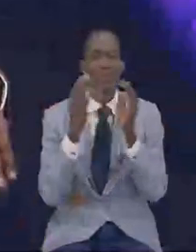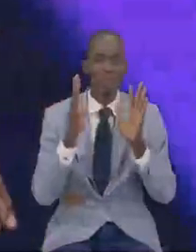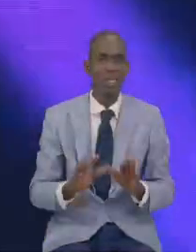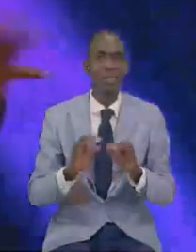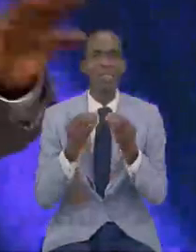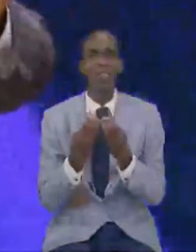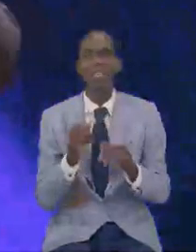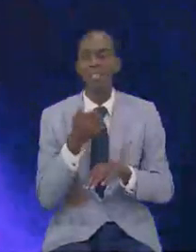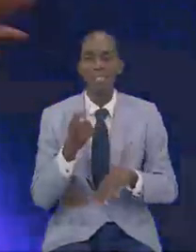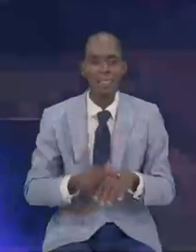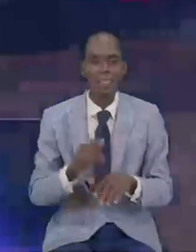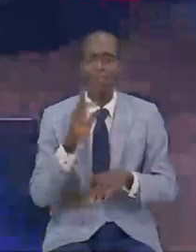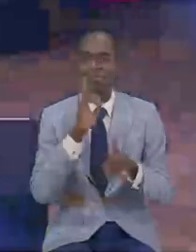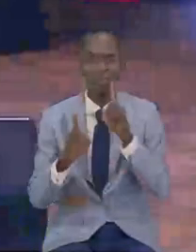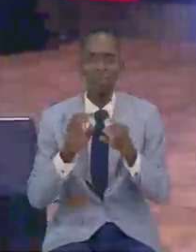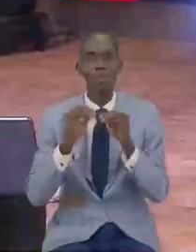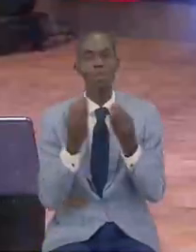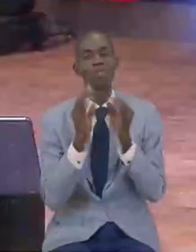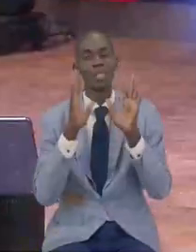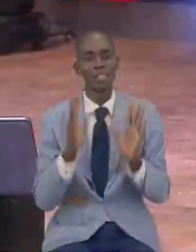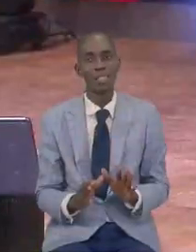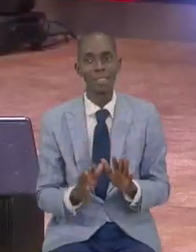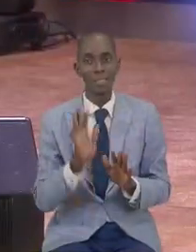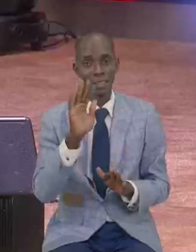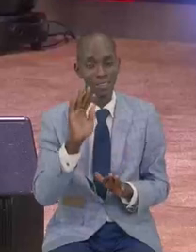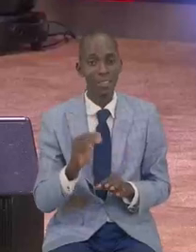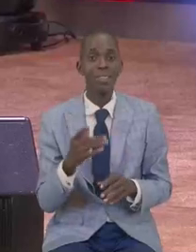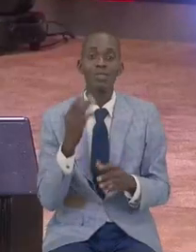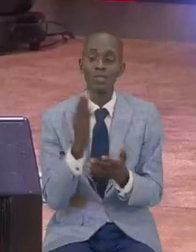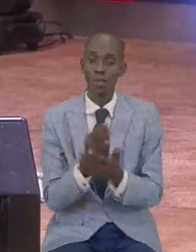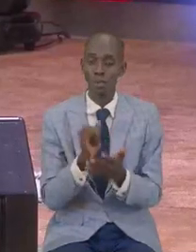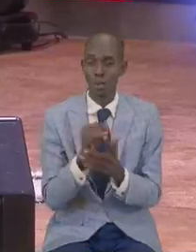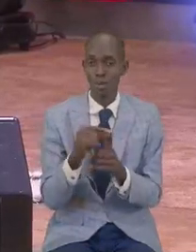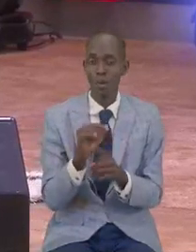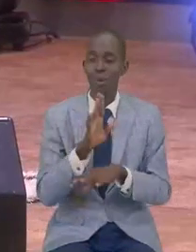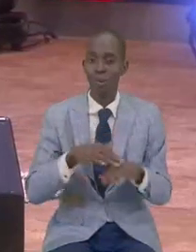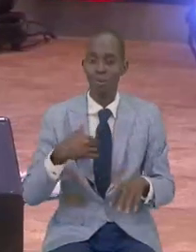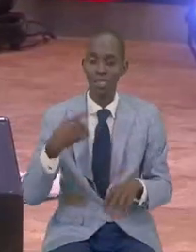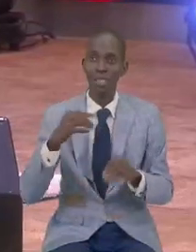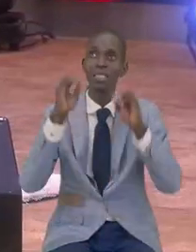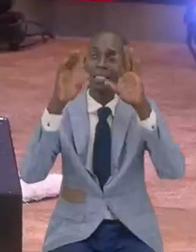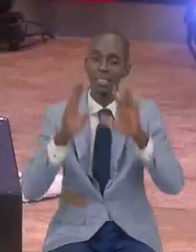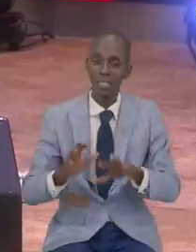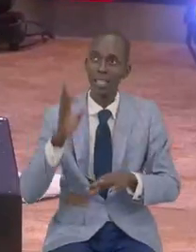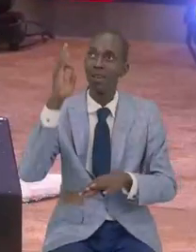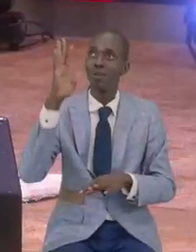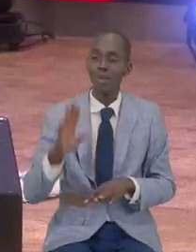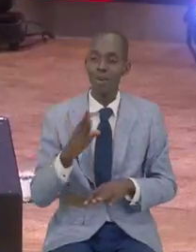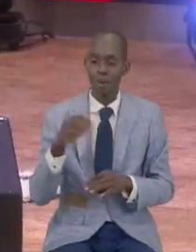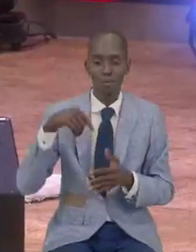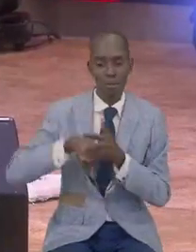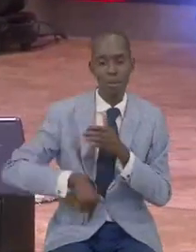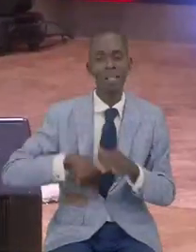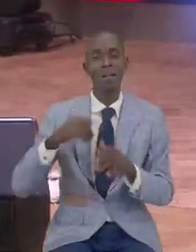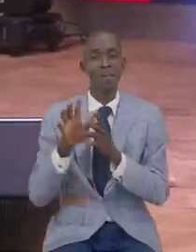organisateur. Si vous venez, faites l'annonce. Je suis l'enseignant, pasteur, prédicateur de l'église de la vie profonde.